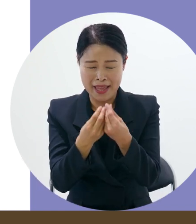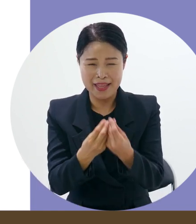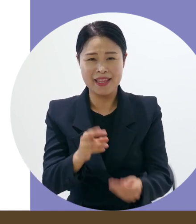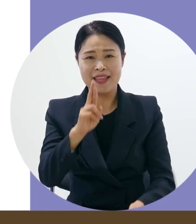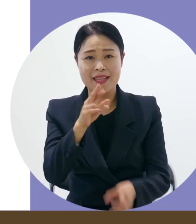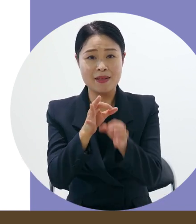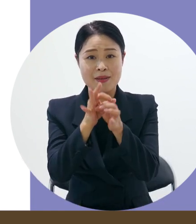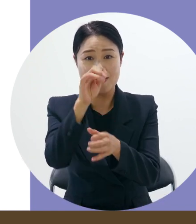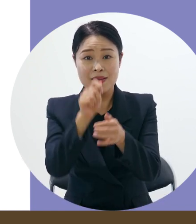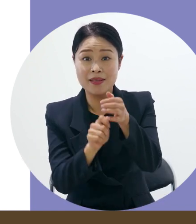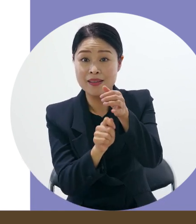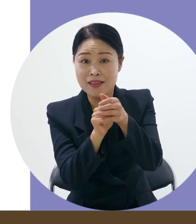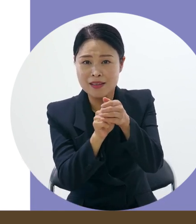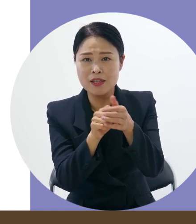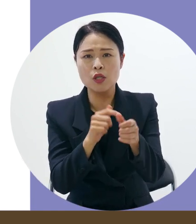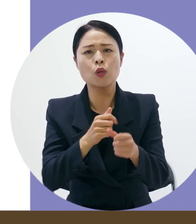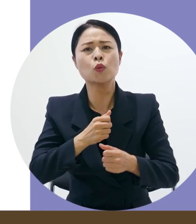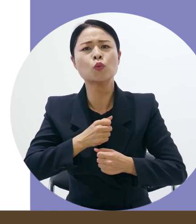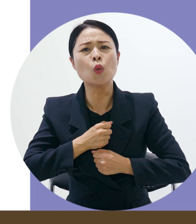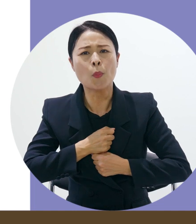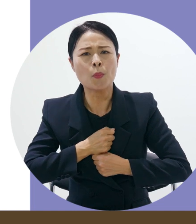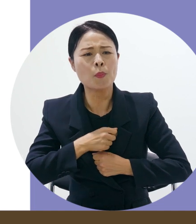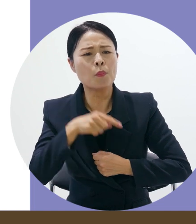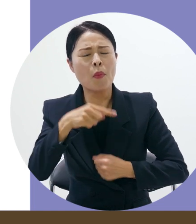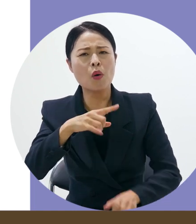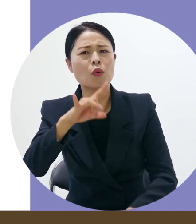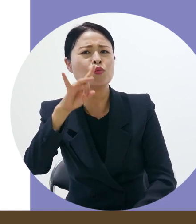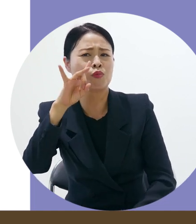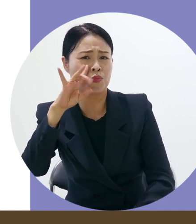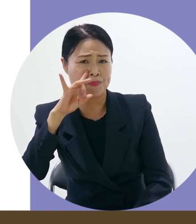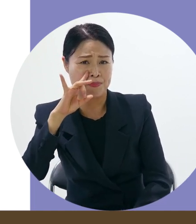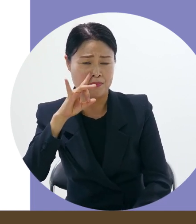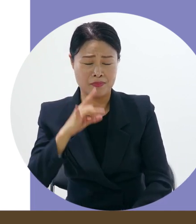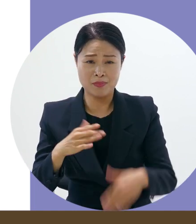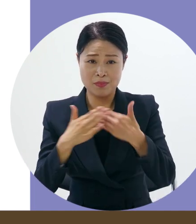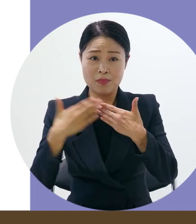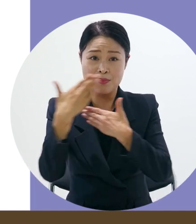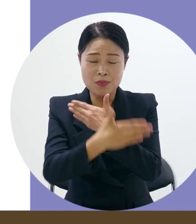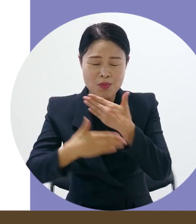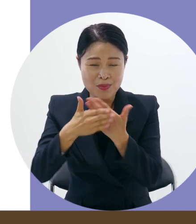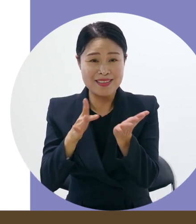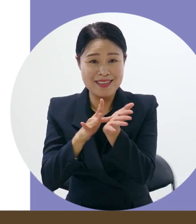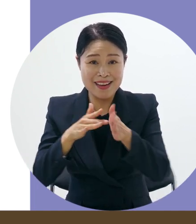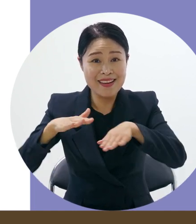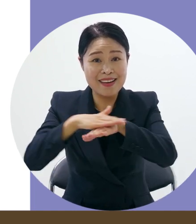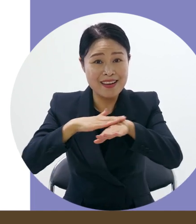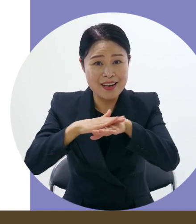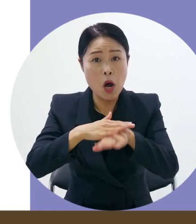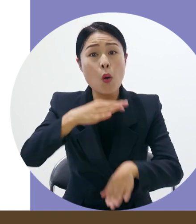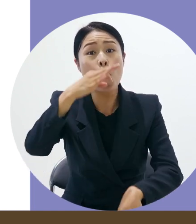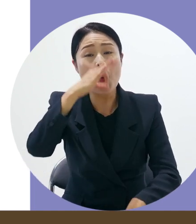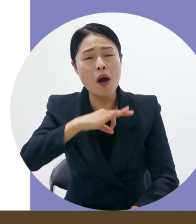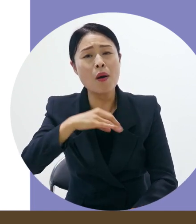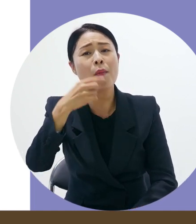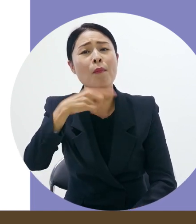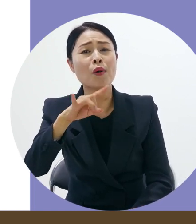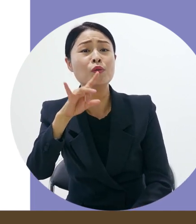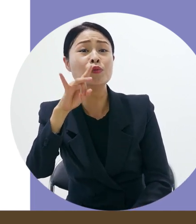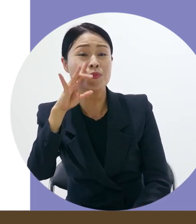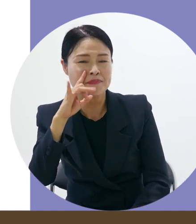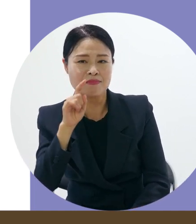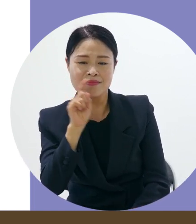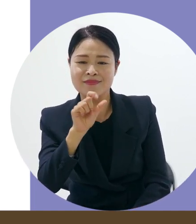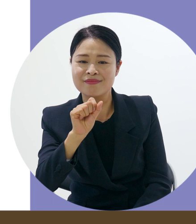예시로 탐폰 사용 시 주의할 점을 알고 싶을 때, 외용 소독제의 효능 효과를 알고 싶을